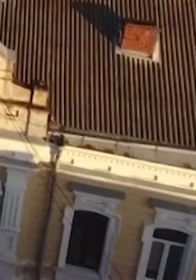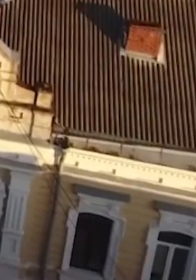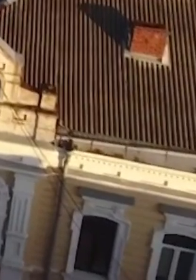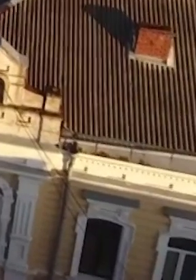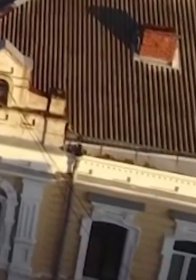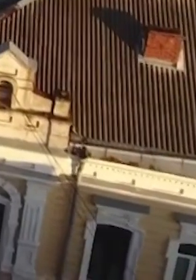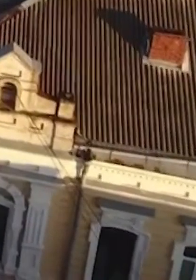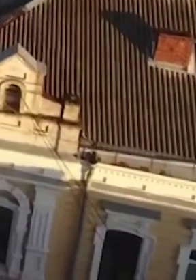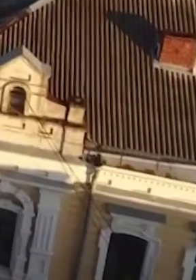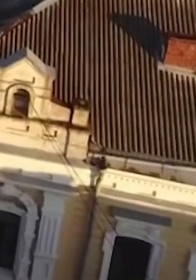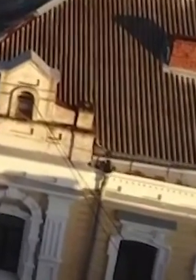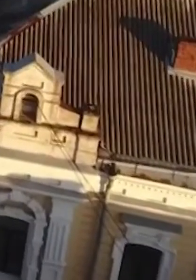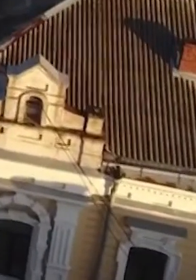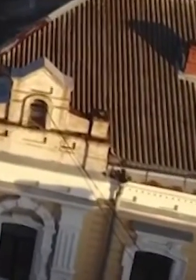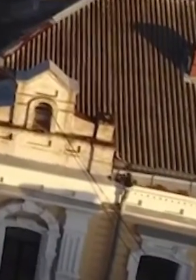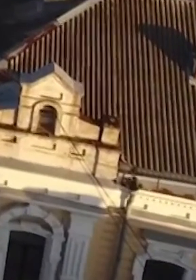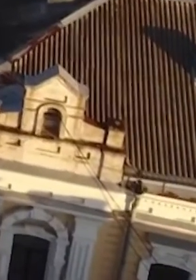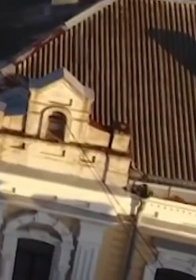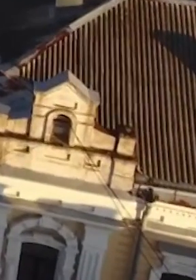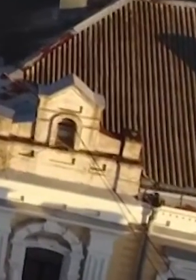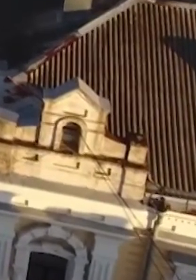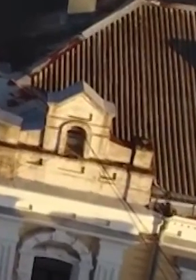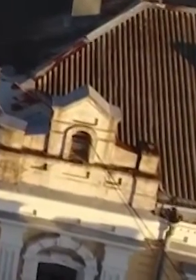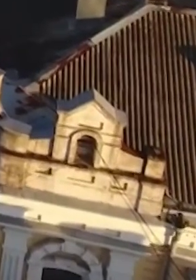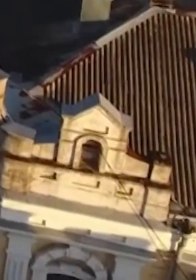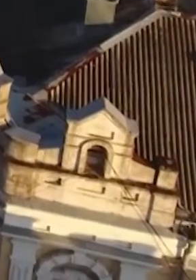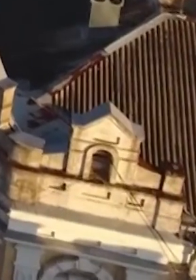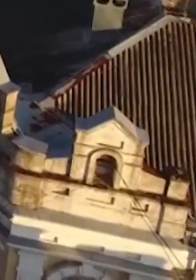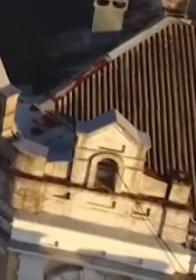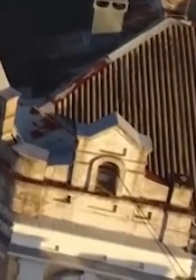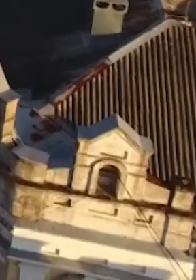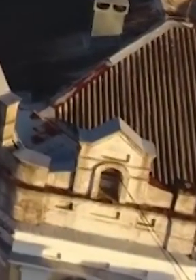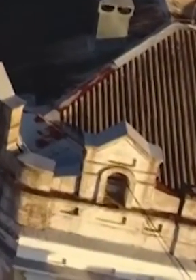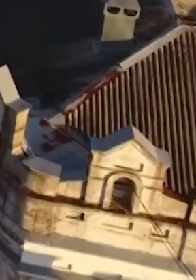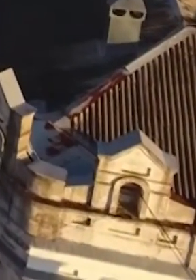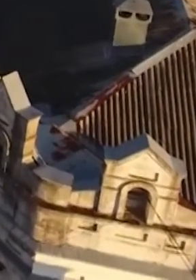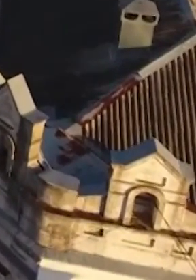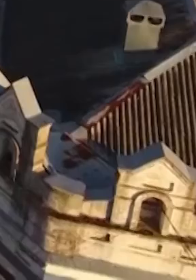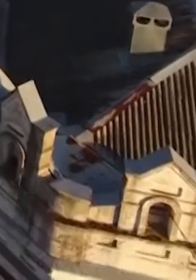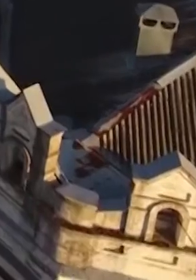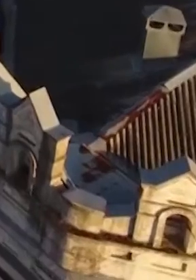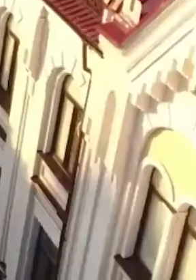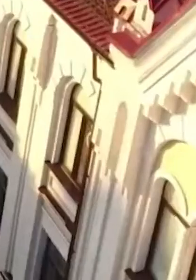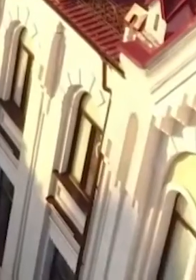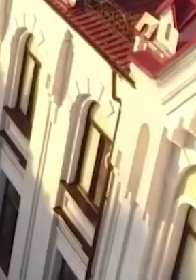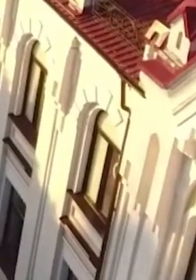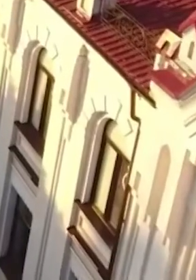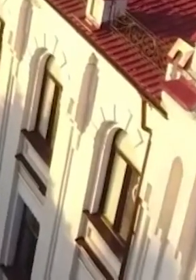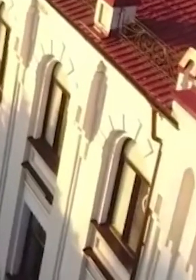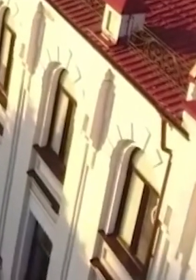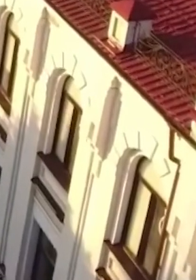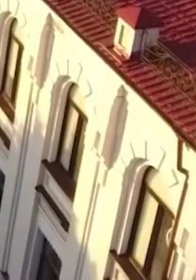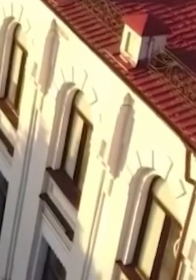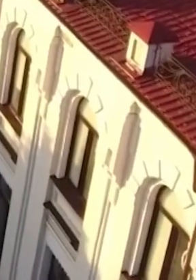За інформацією синоптиків, завтра, 2 липня, у Житомирі та області буде ясно. Опадів не прогнозують. Вітер західний – до 4 метрів за